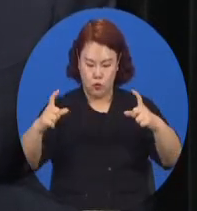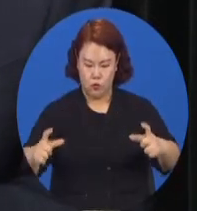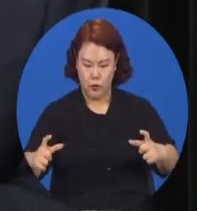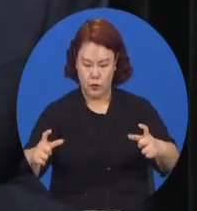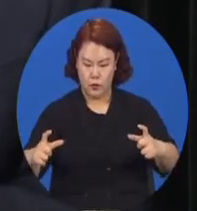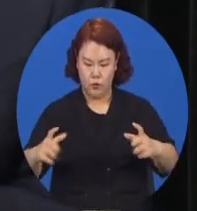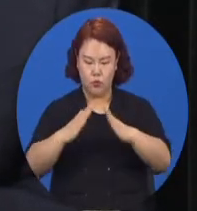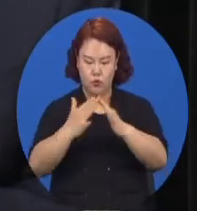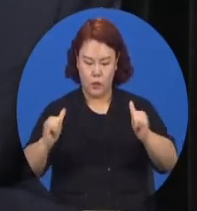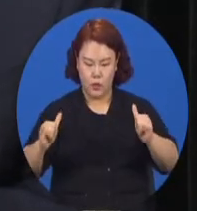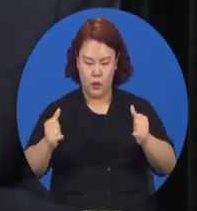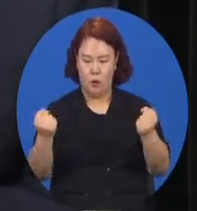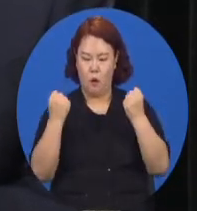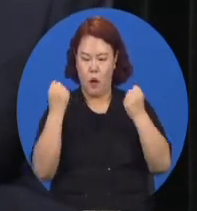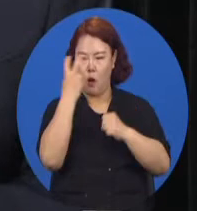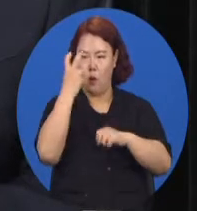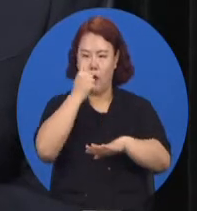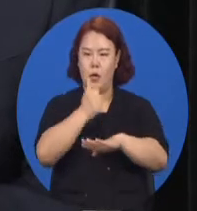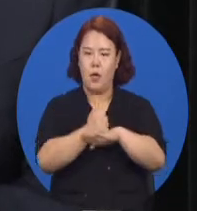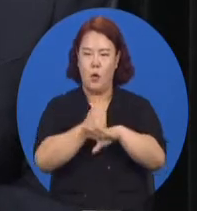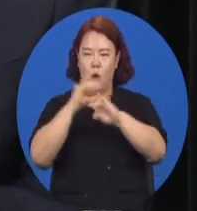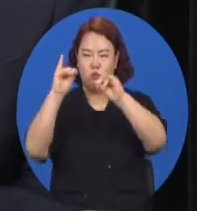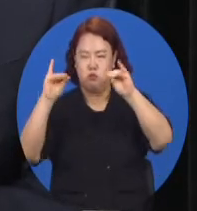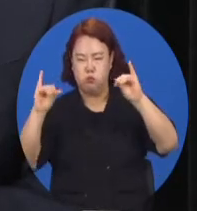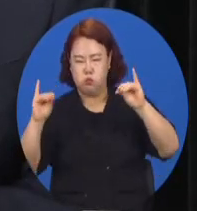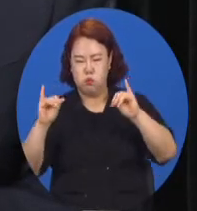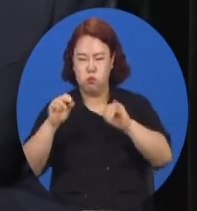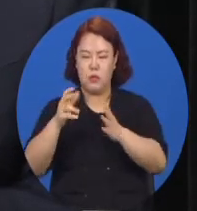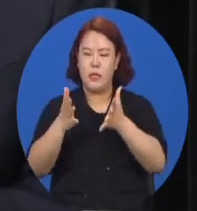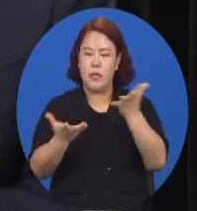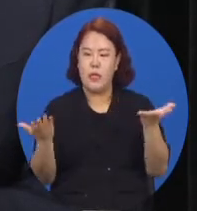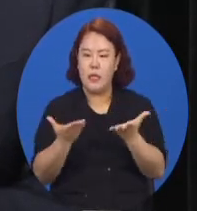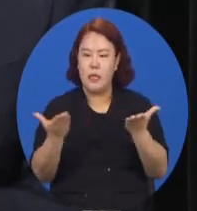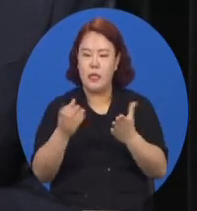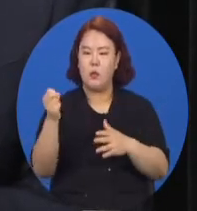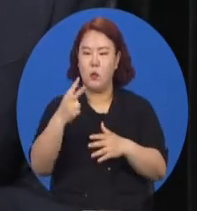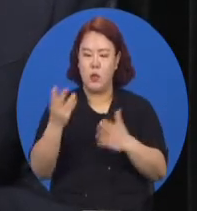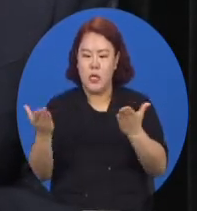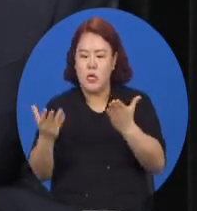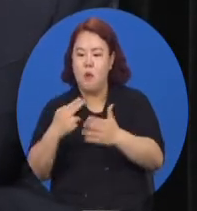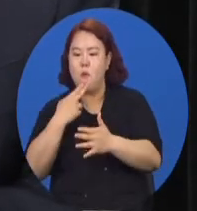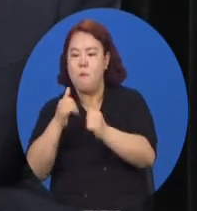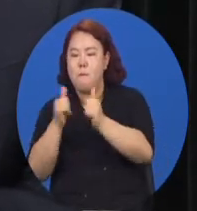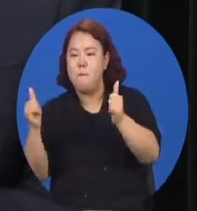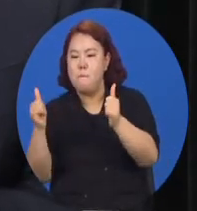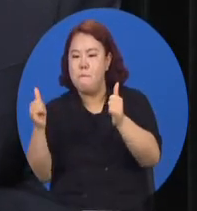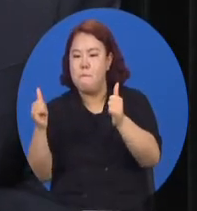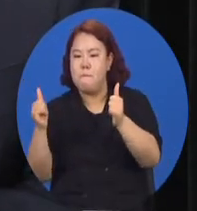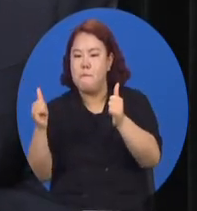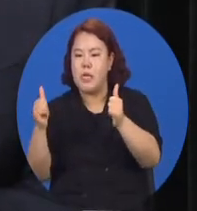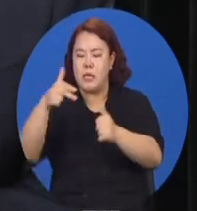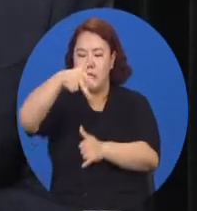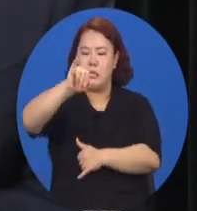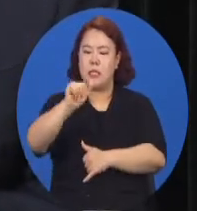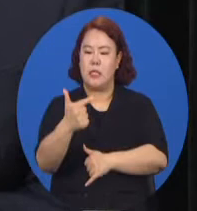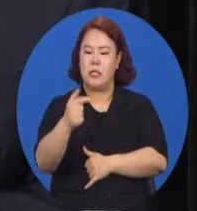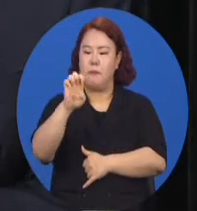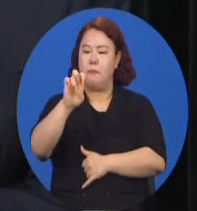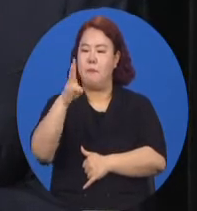결과 분진 작업, 작업력이 없는 주민에게서 진폐증이